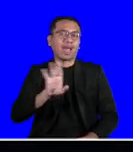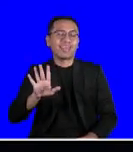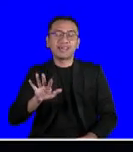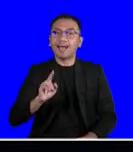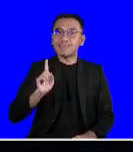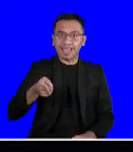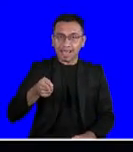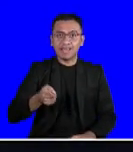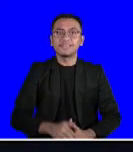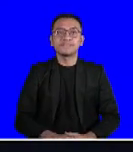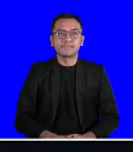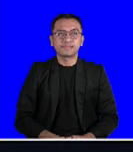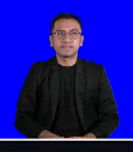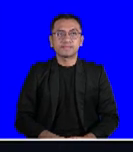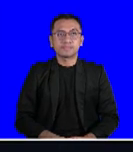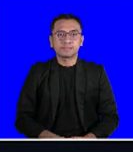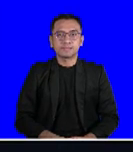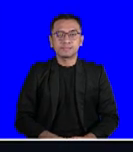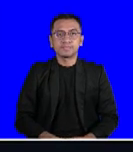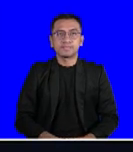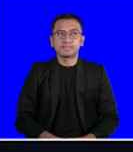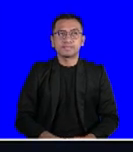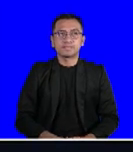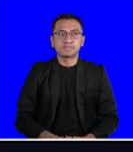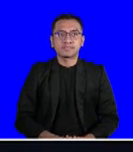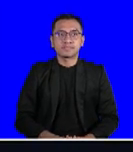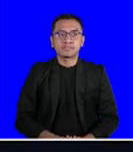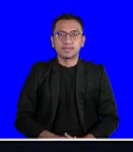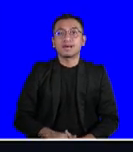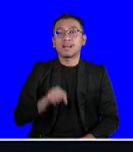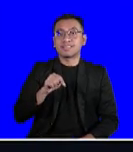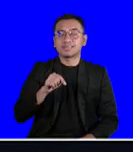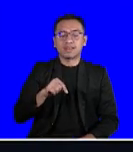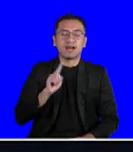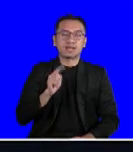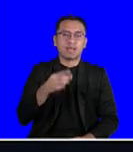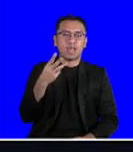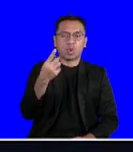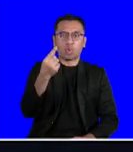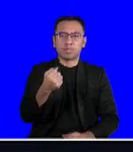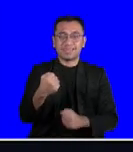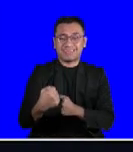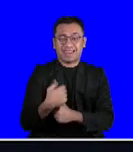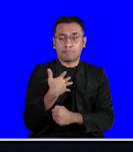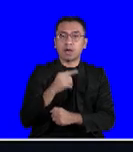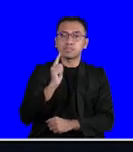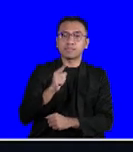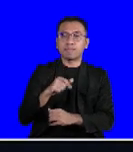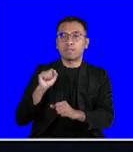bisa mencapainya. Nah, apalagi Anda yang kena dampak ekonomi akibat pandemi